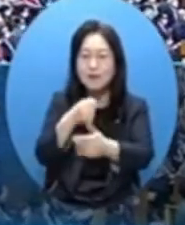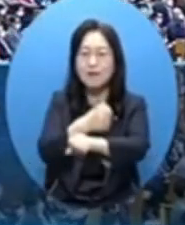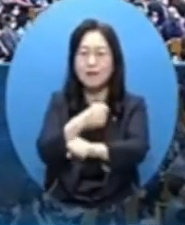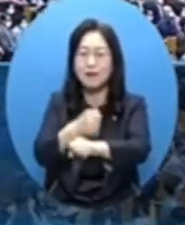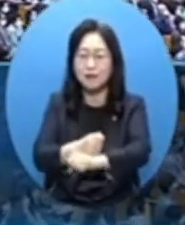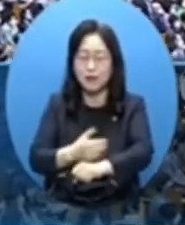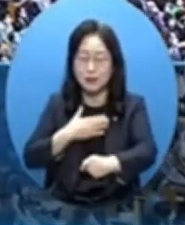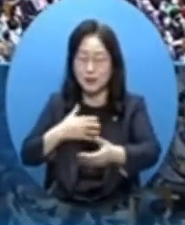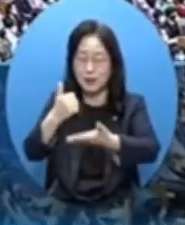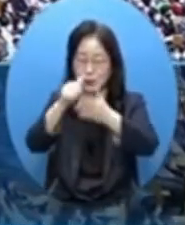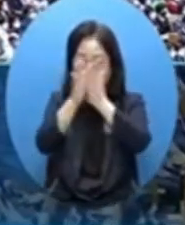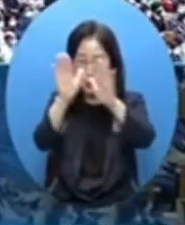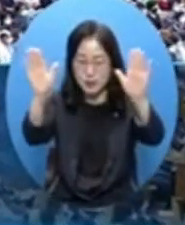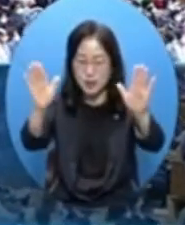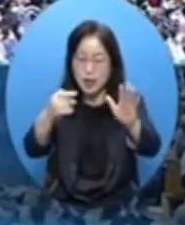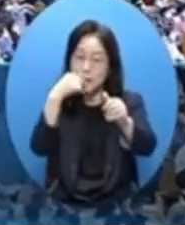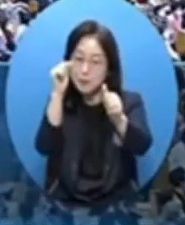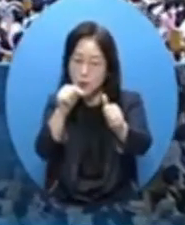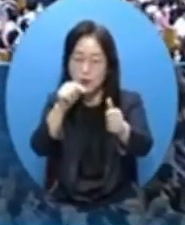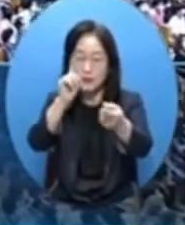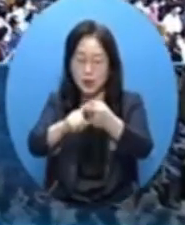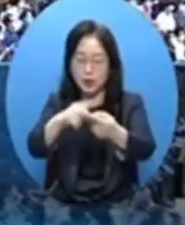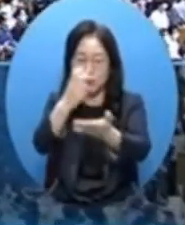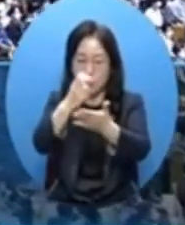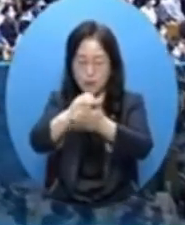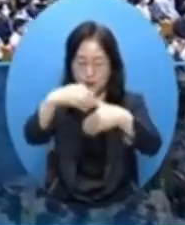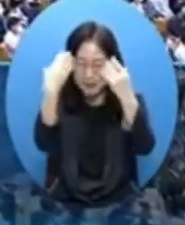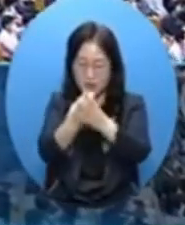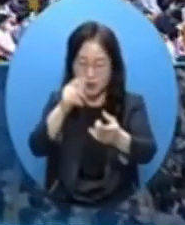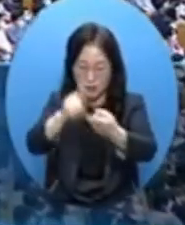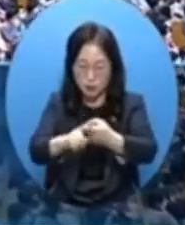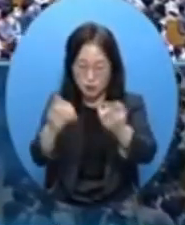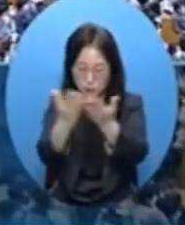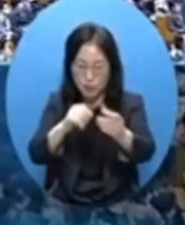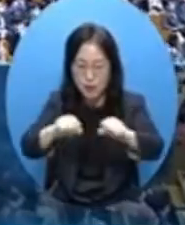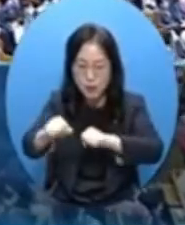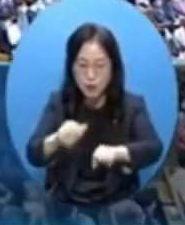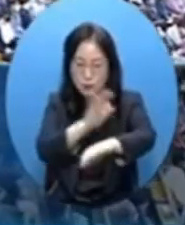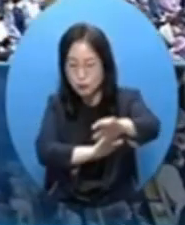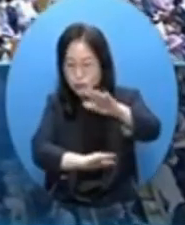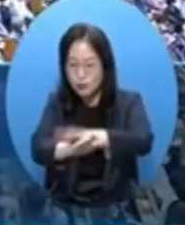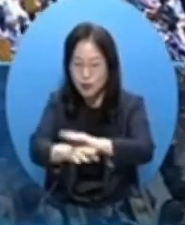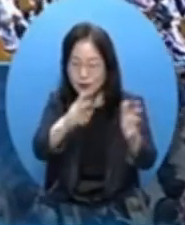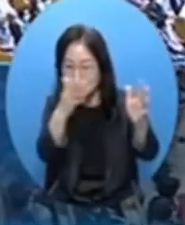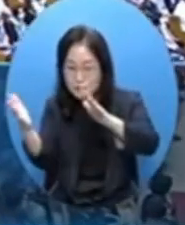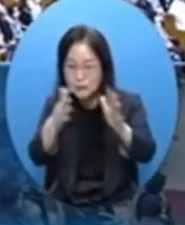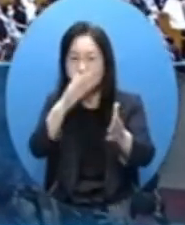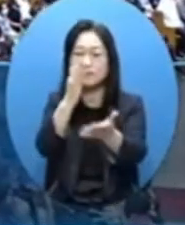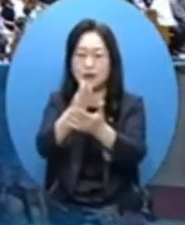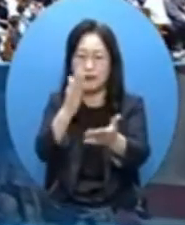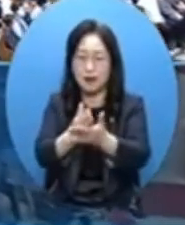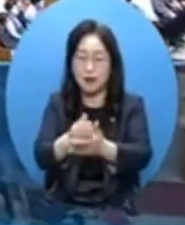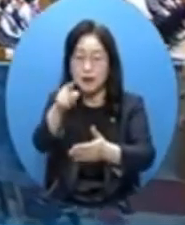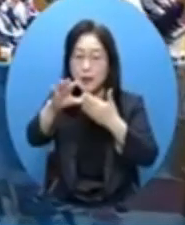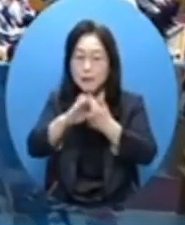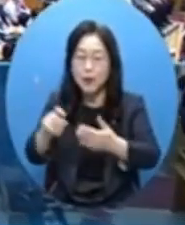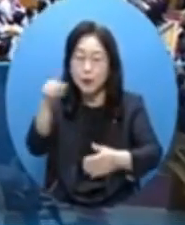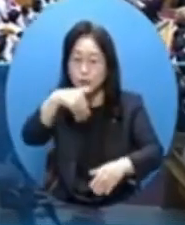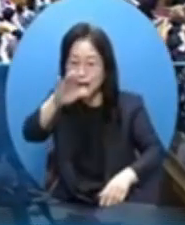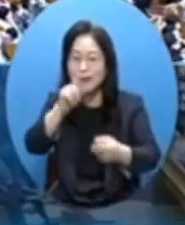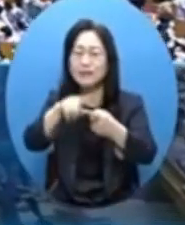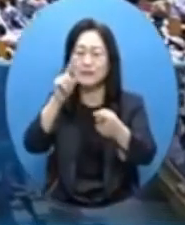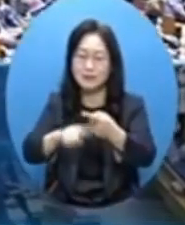담대하여 나의 종 모세가 내게 명령한 그 율법을 다 지켜 행하고 우러나 자러나 치우치지 말라 그리하면 어디로